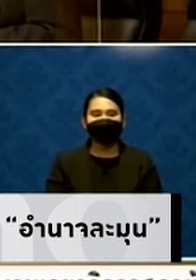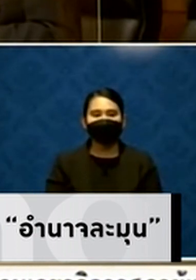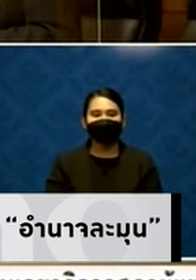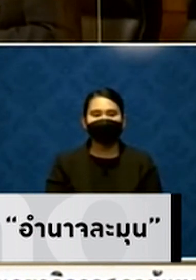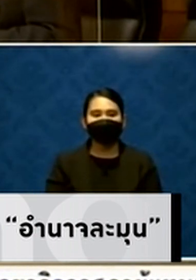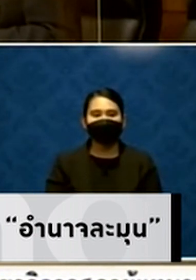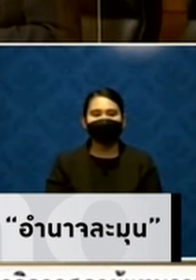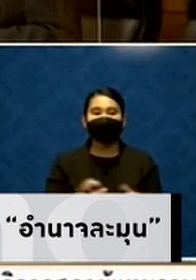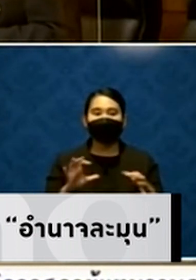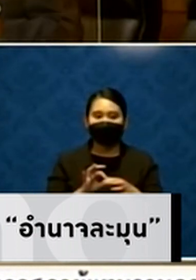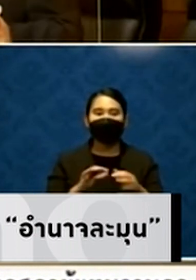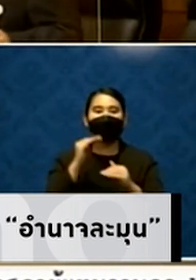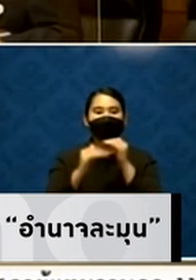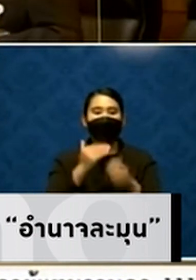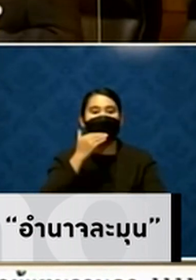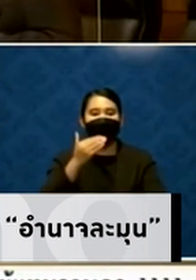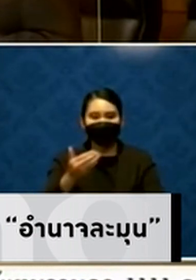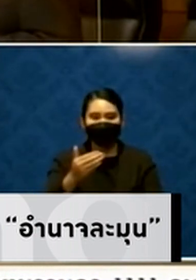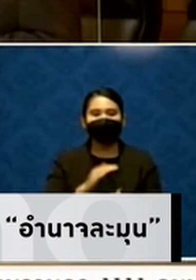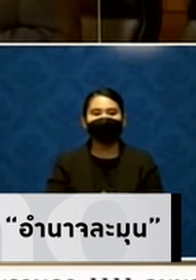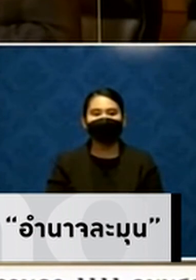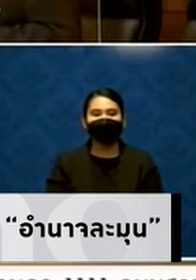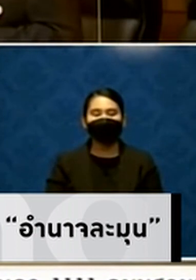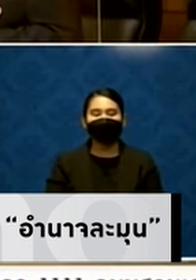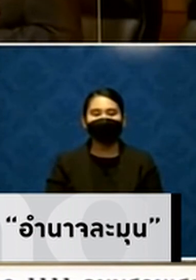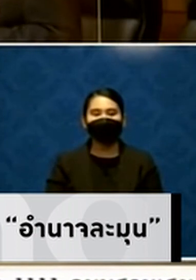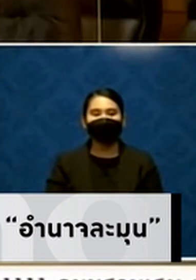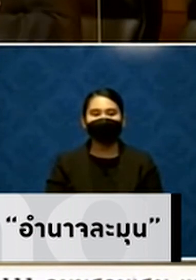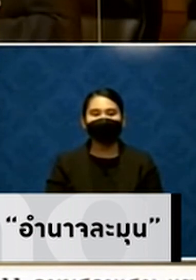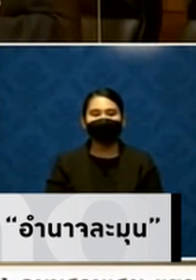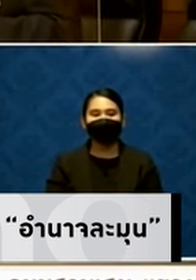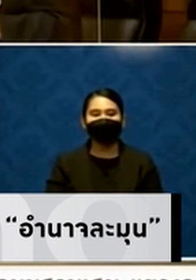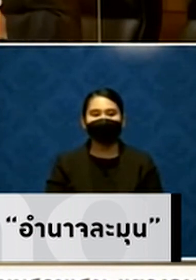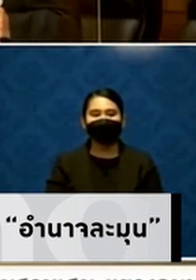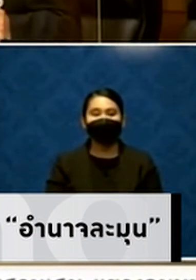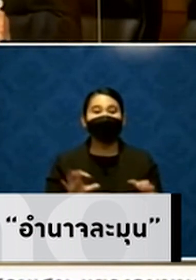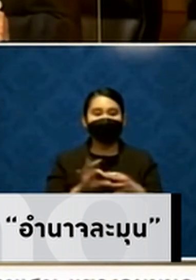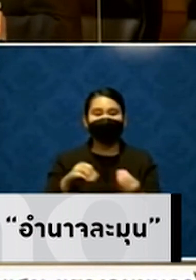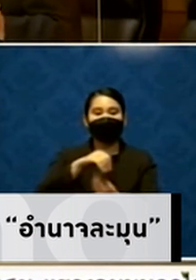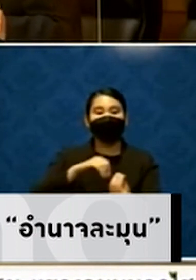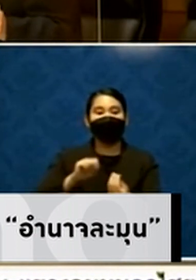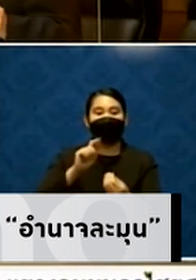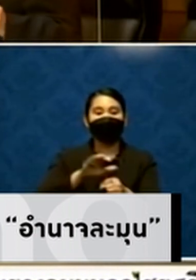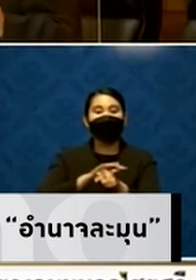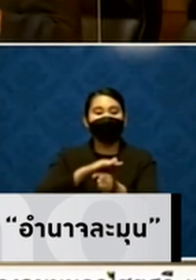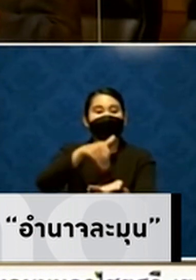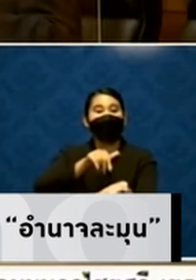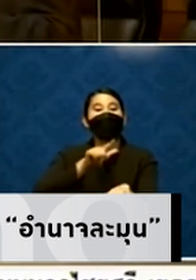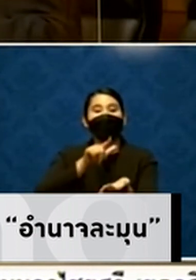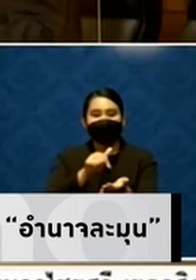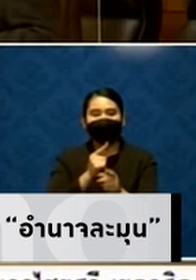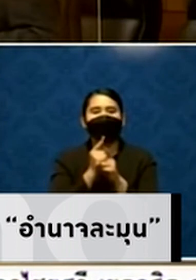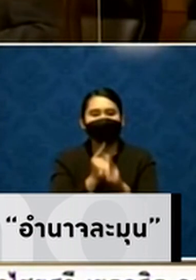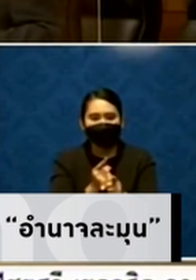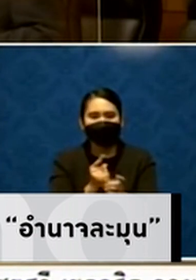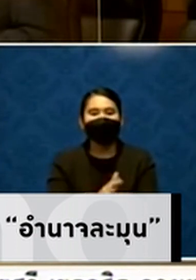พัฒนาที่ยั่งยืนและโดยเฉพาะอย่างยิ่งเราได้ใช้ปรัชญาเศรษฐกิจพอเพียงนะเข้า